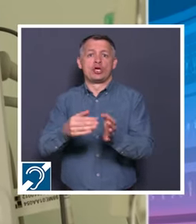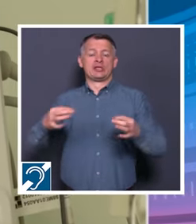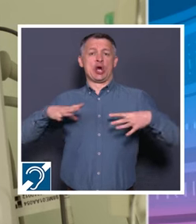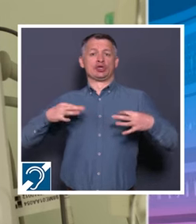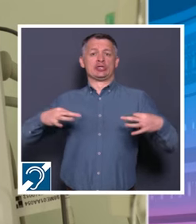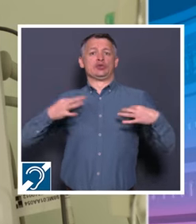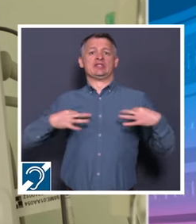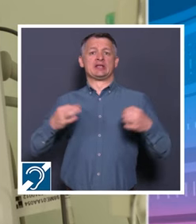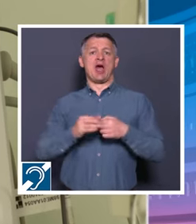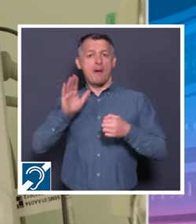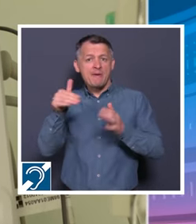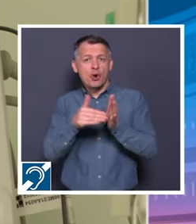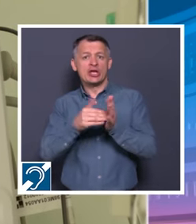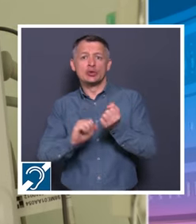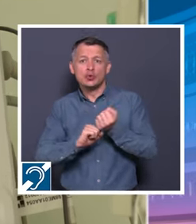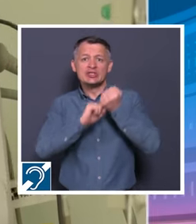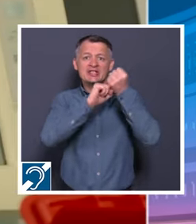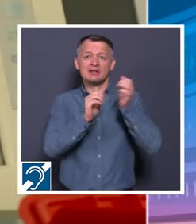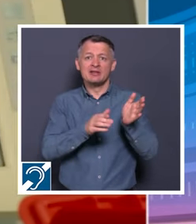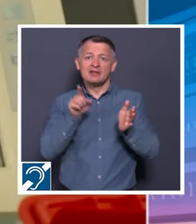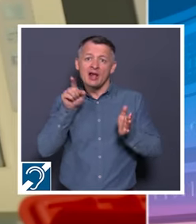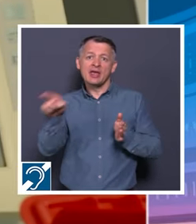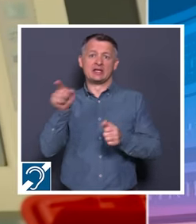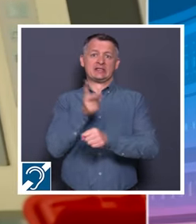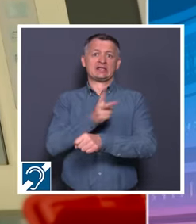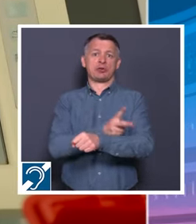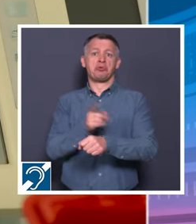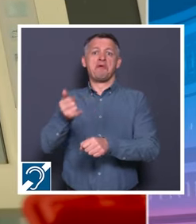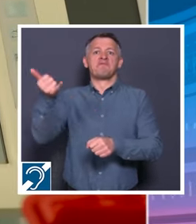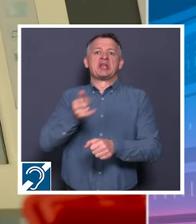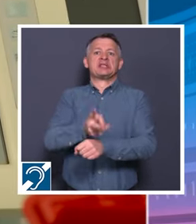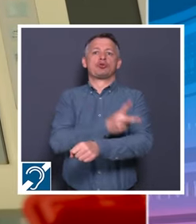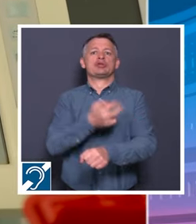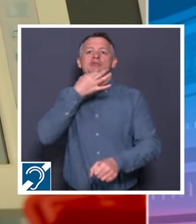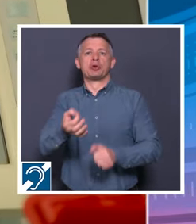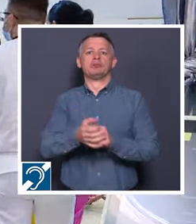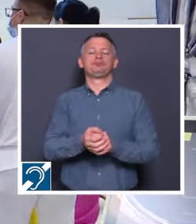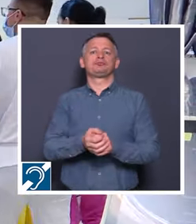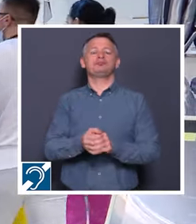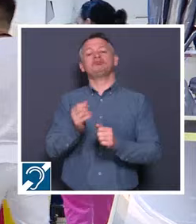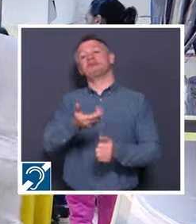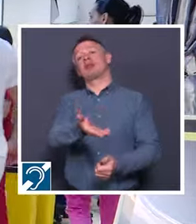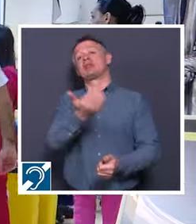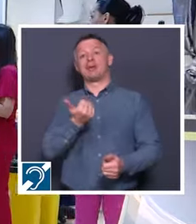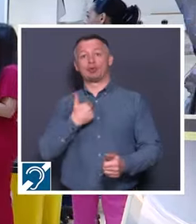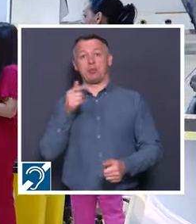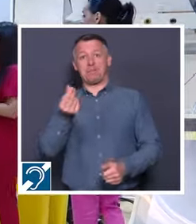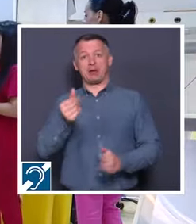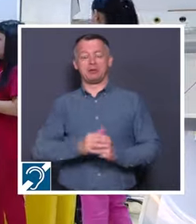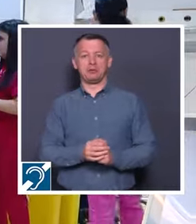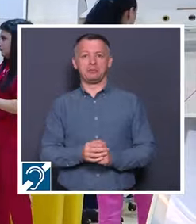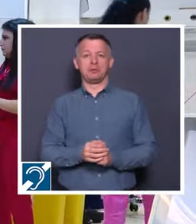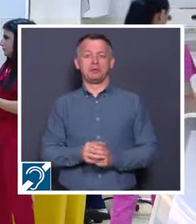momentul în care am nevoie de susținere din partea statului, ăsta este momentul în care statul vine și spune ok, mai degrabă mai dă-ne tu niște bani. Începând de la